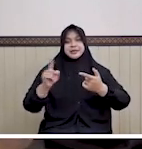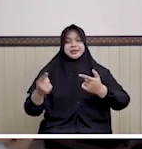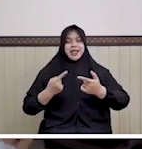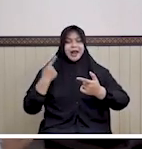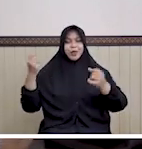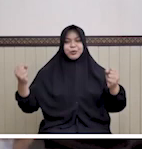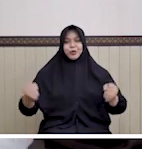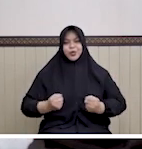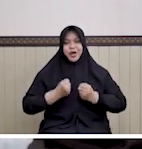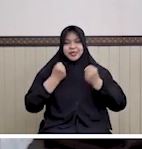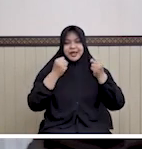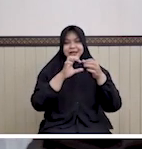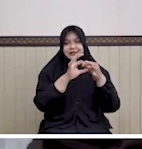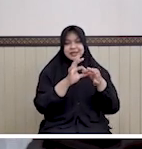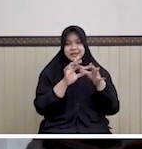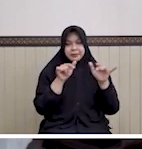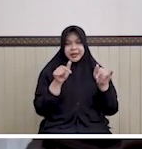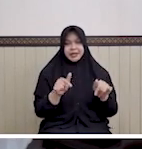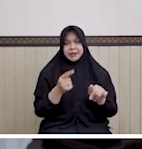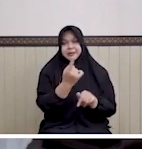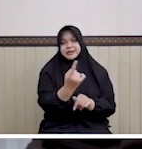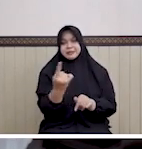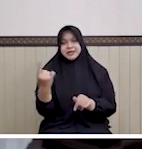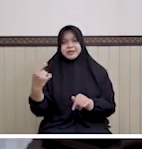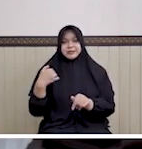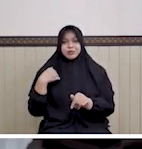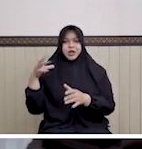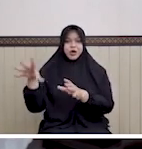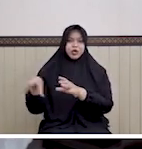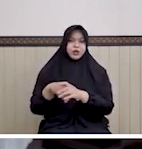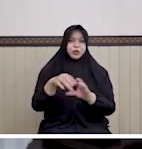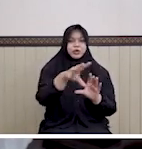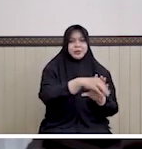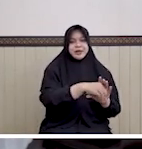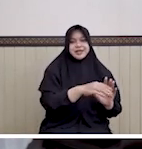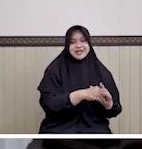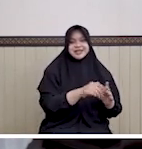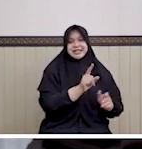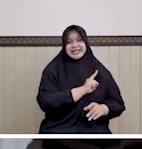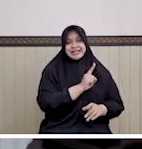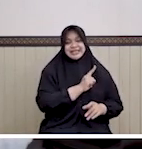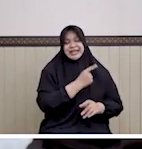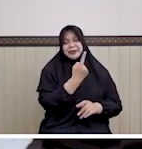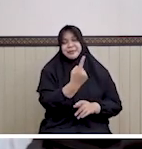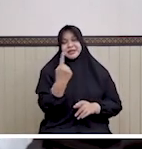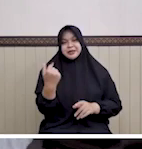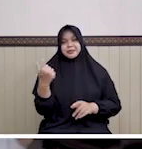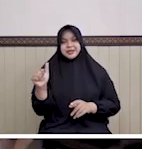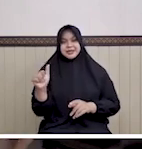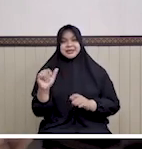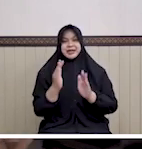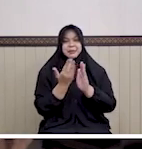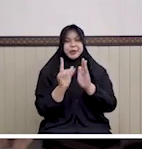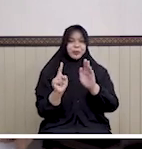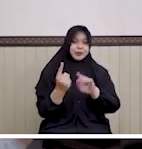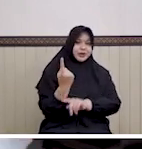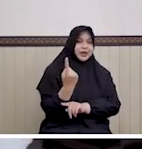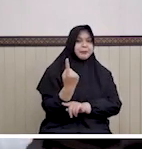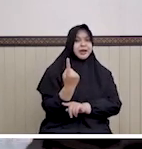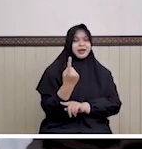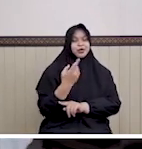menguatkan jejaring ini masing-masing punya kontribusi sendiri-sendiri dan masing-masing bisa menjadi pintu pertamanya